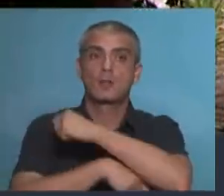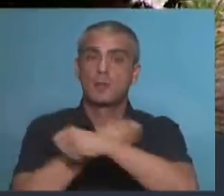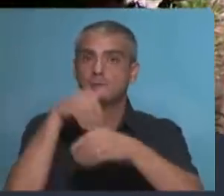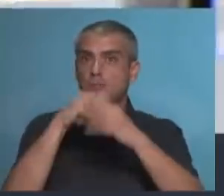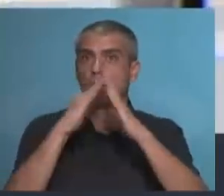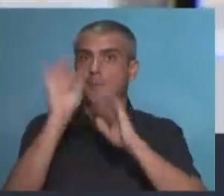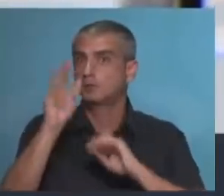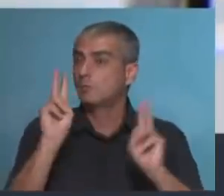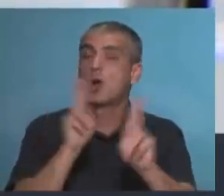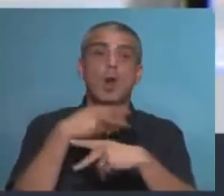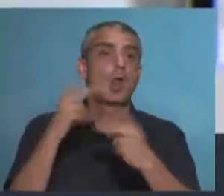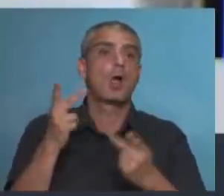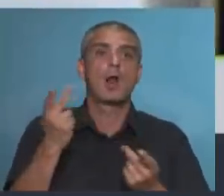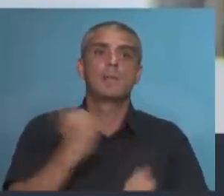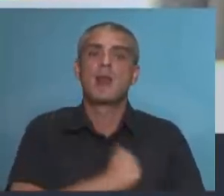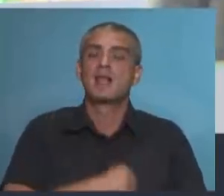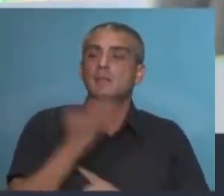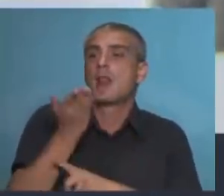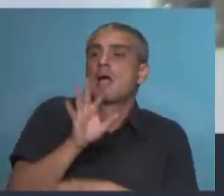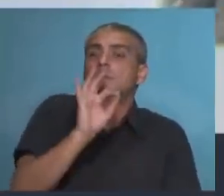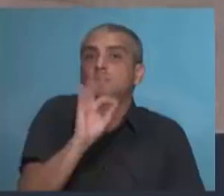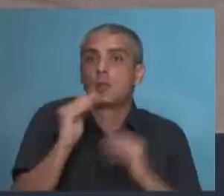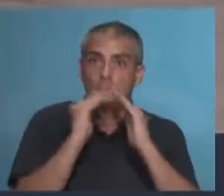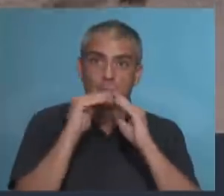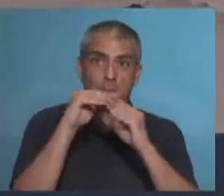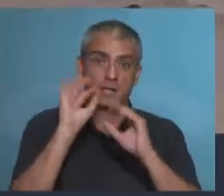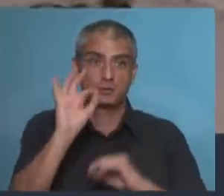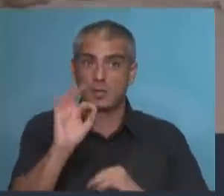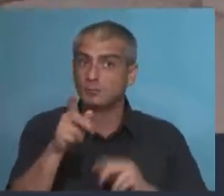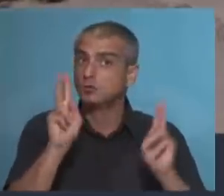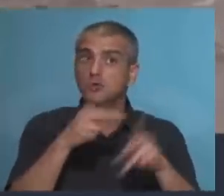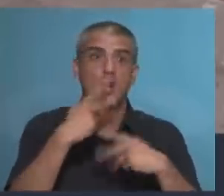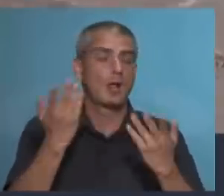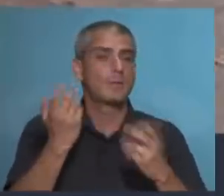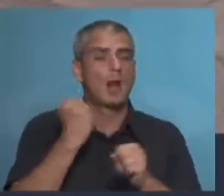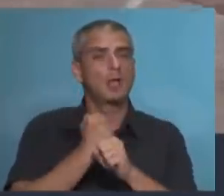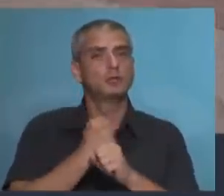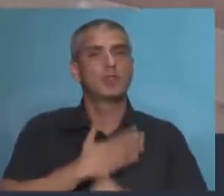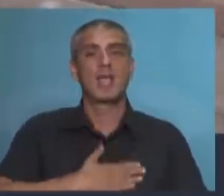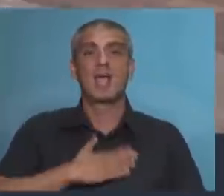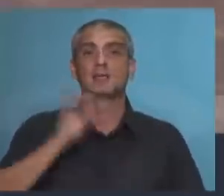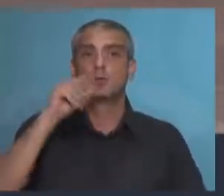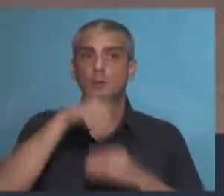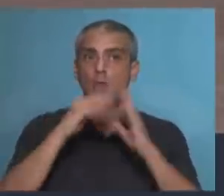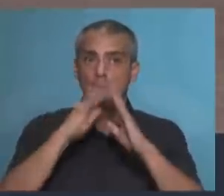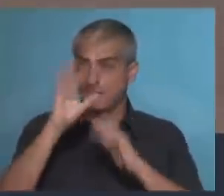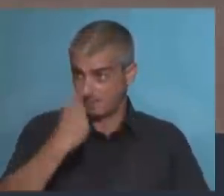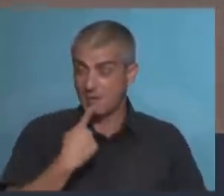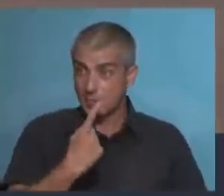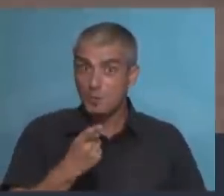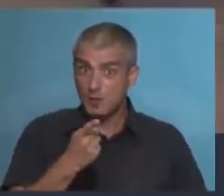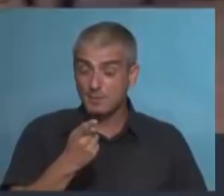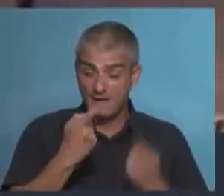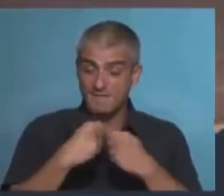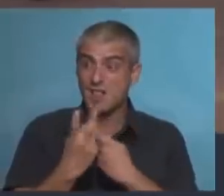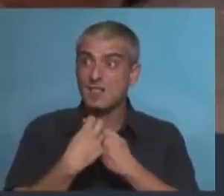שהם לא יכולים להתאבל על מיתיהם בבית שלהם, שהם לא יכולים לציין את החגים שלהם בבית שלהם. אם הייתם אומרים את זה בוועדת